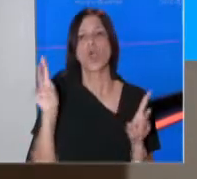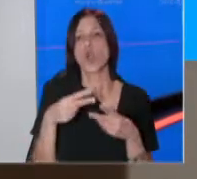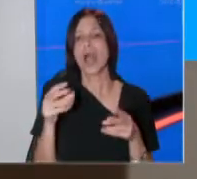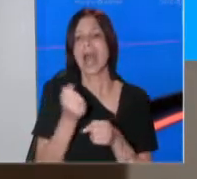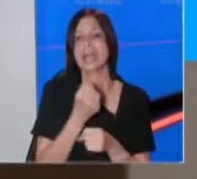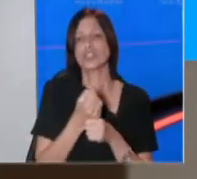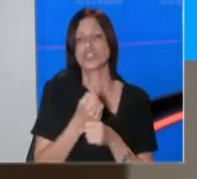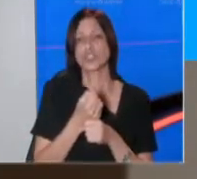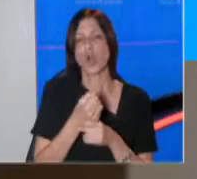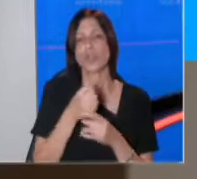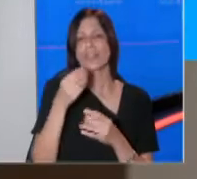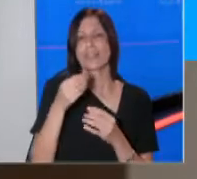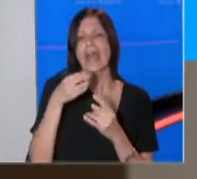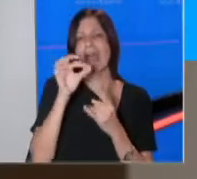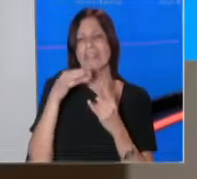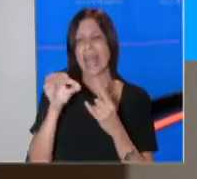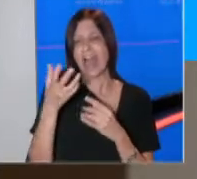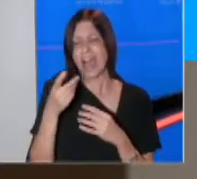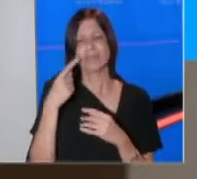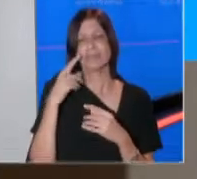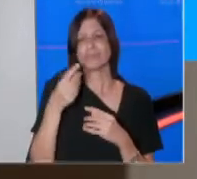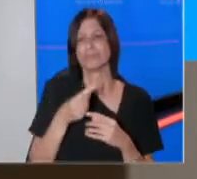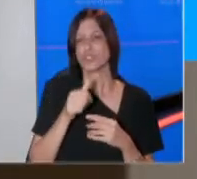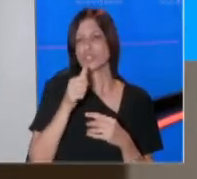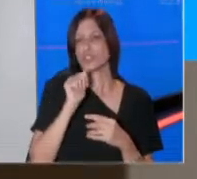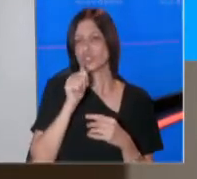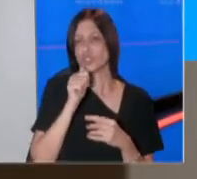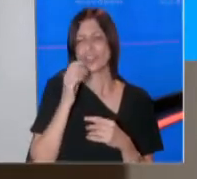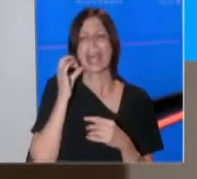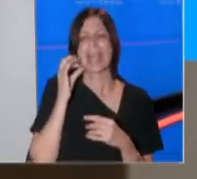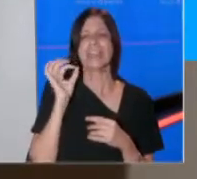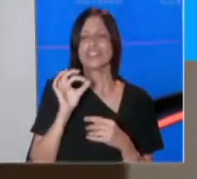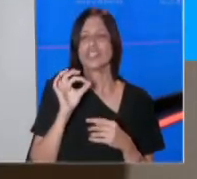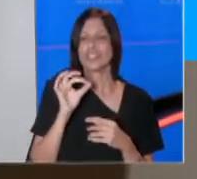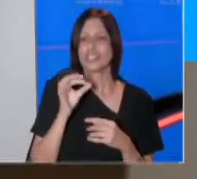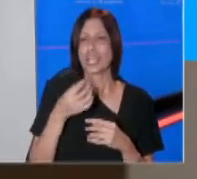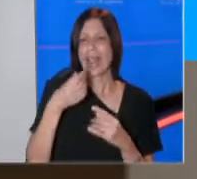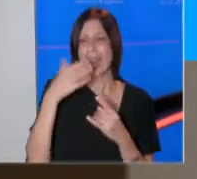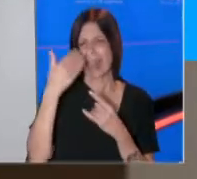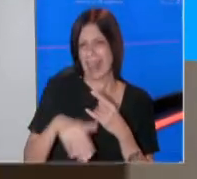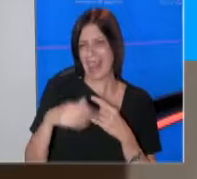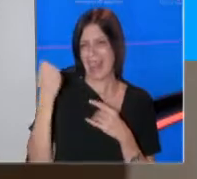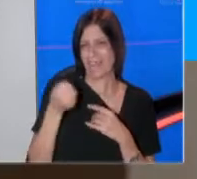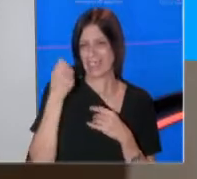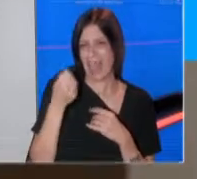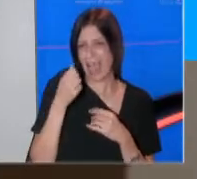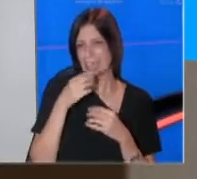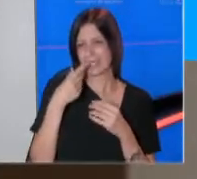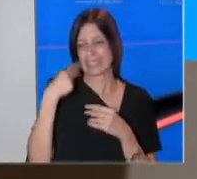לעשות הבדלה. אני מניחה שאתה מכיר את הסיפור שמי ששותה מיין של הבדלה יצמח לשפם. אני לא